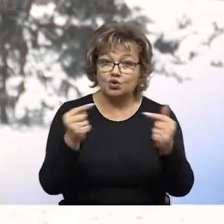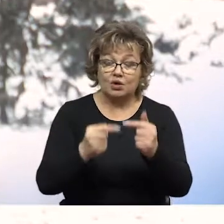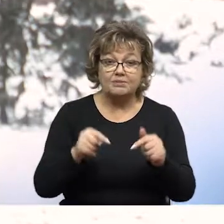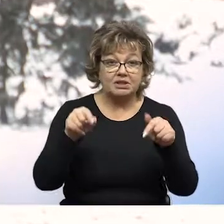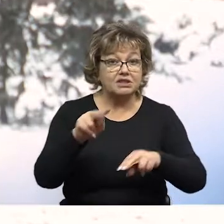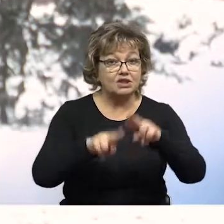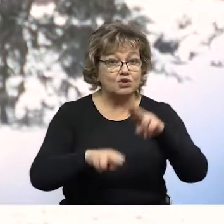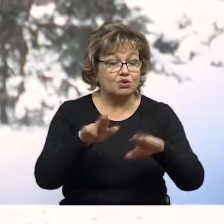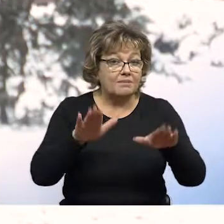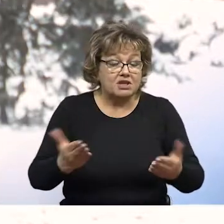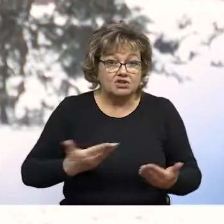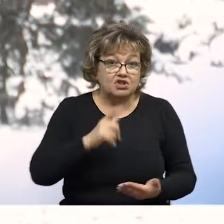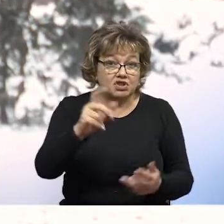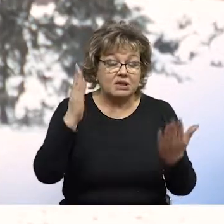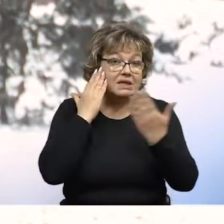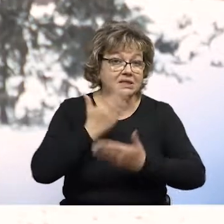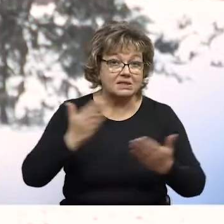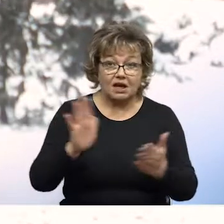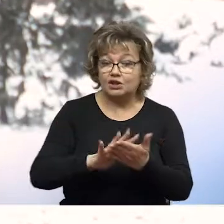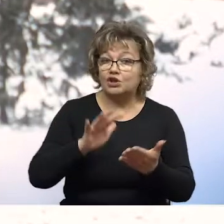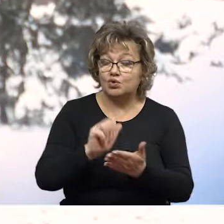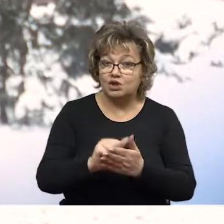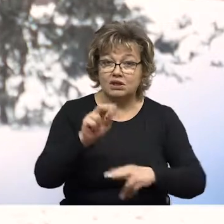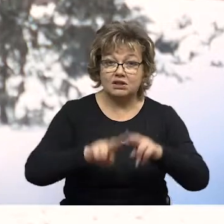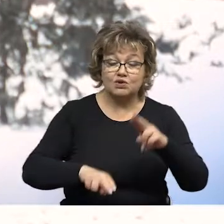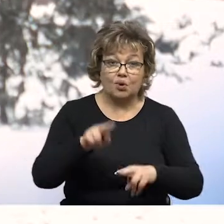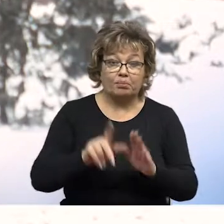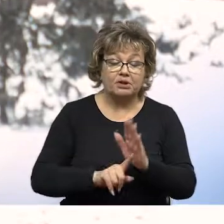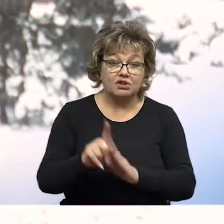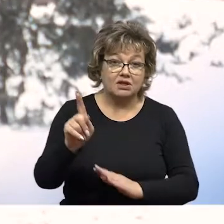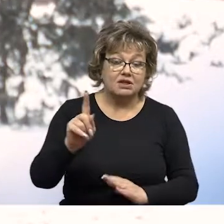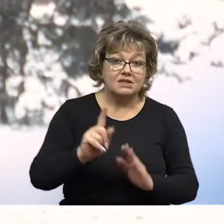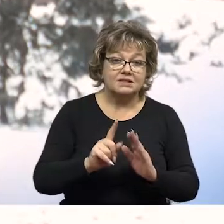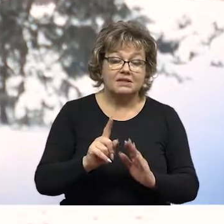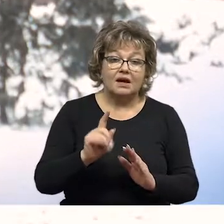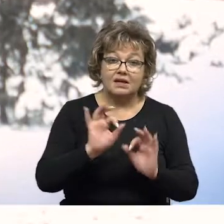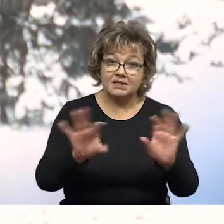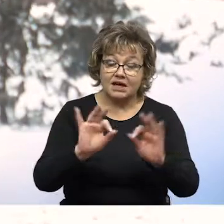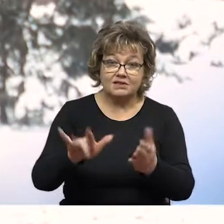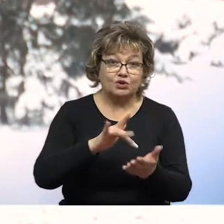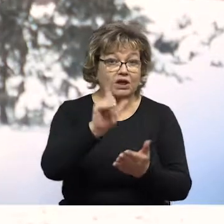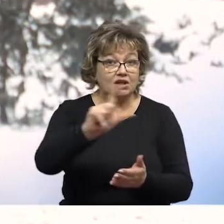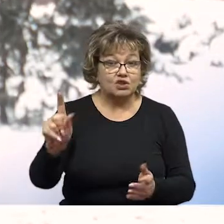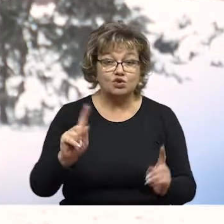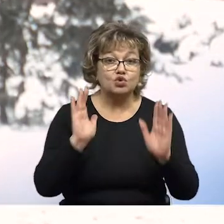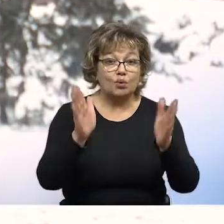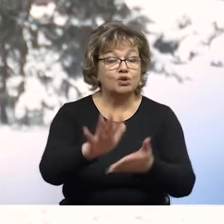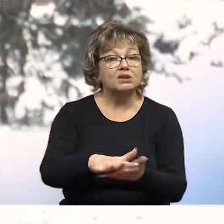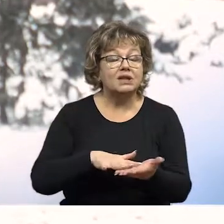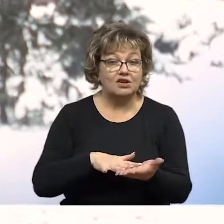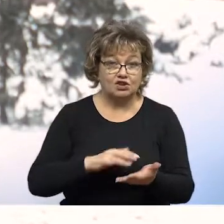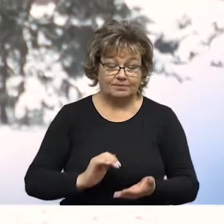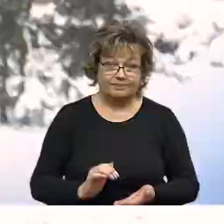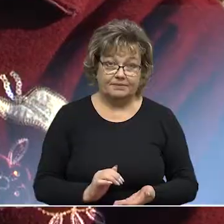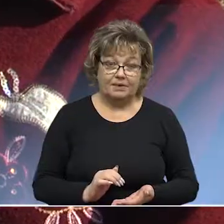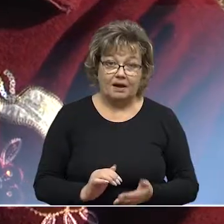что именно здесь строят, местные жители так и не знают. Нарушения на стройплощадке начались с самого начала, рассказывают горожане. Что же будет